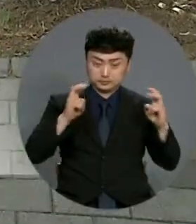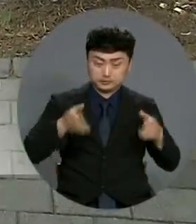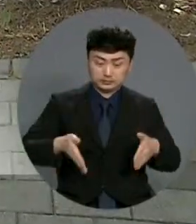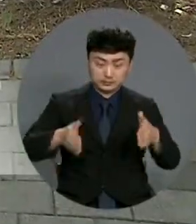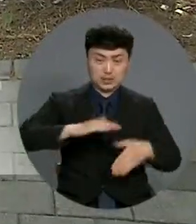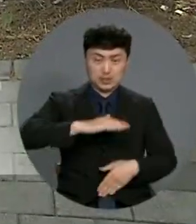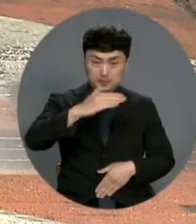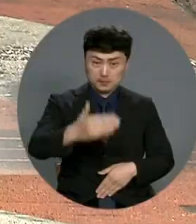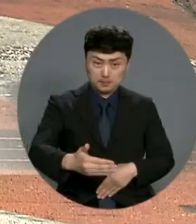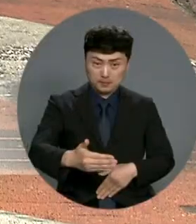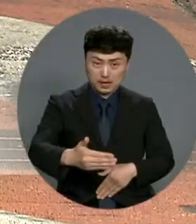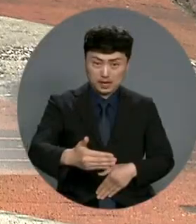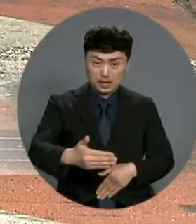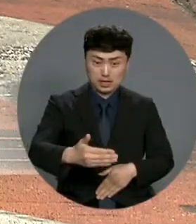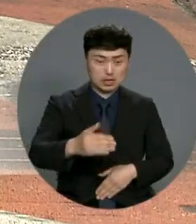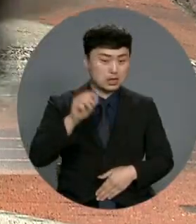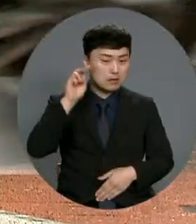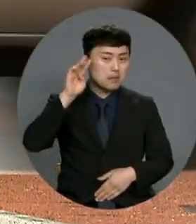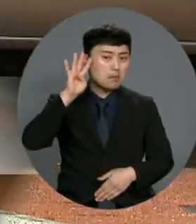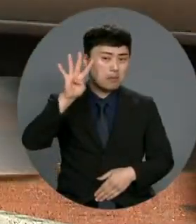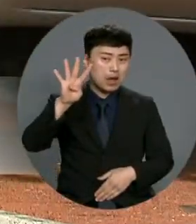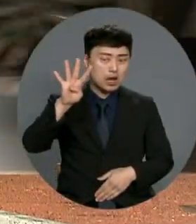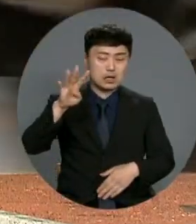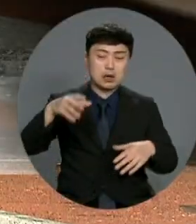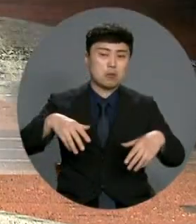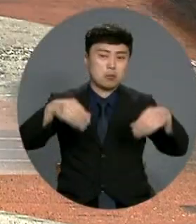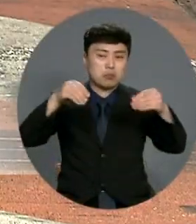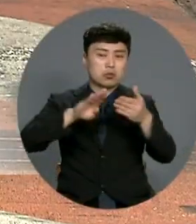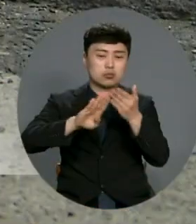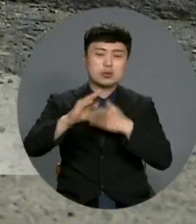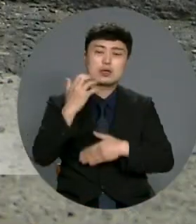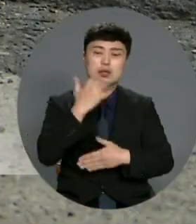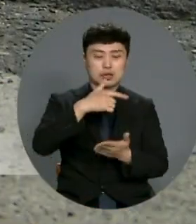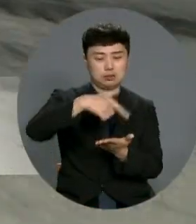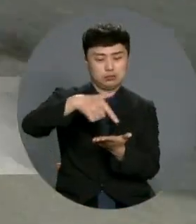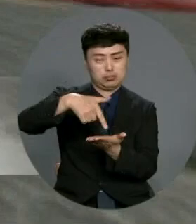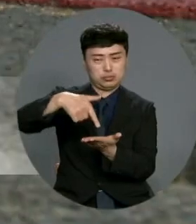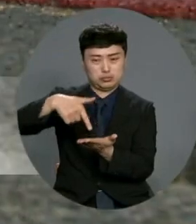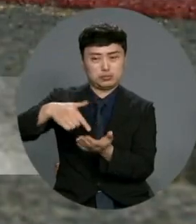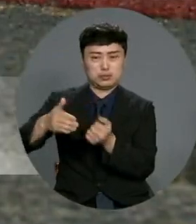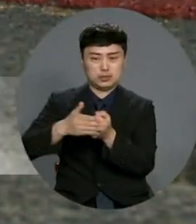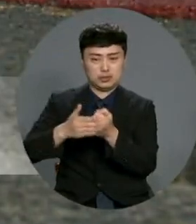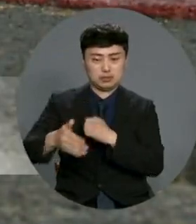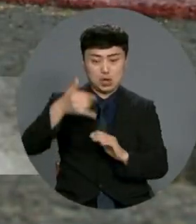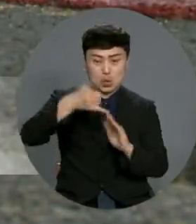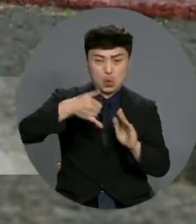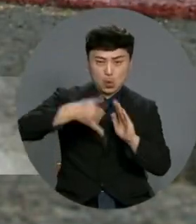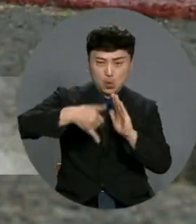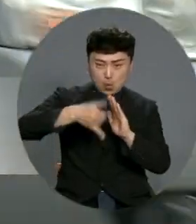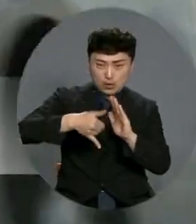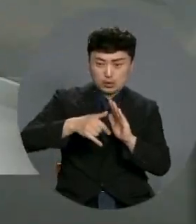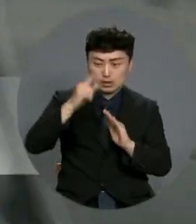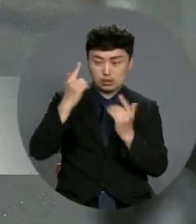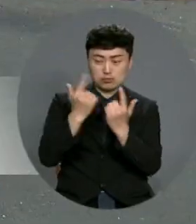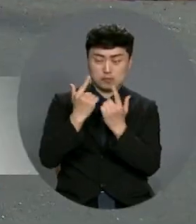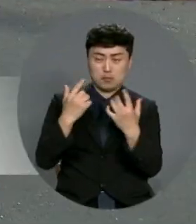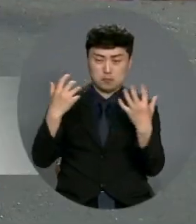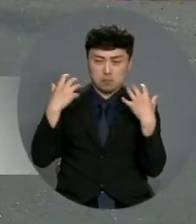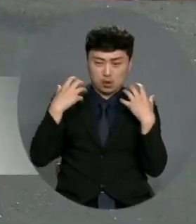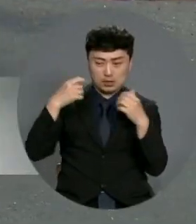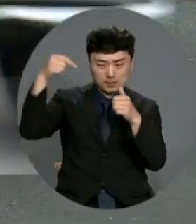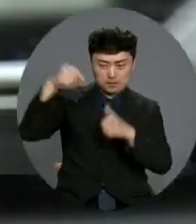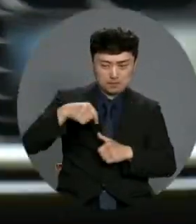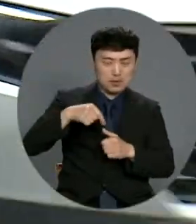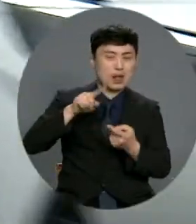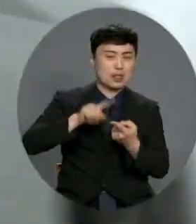과속방지턱 공사를 하고 3-4일이 지나 건조된 뒤 도색 작업을 한다며 모든 공사는 북구청 작업지시서에 따라 했다고